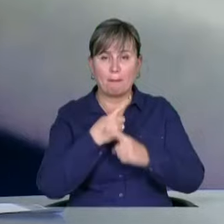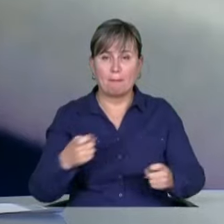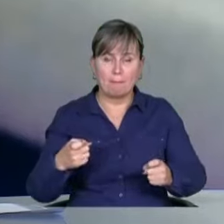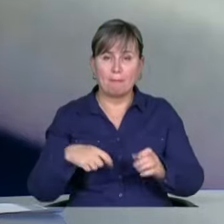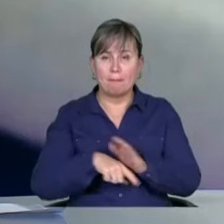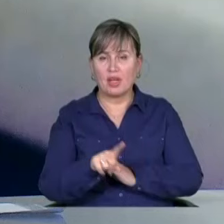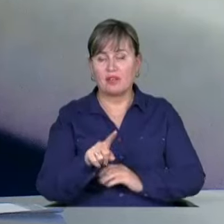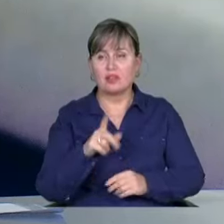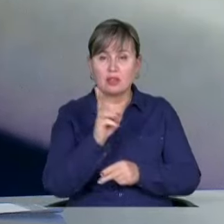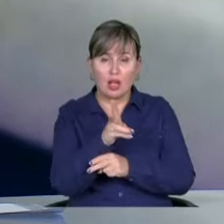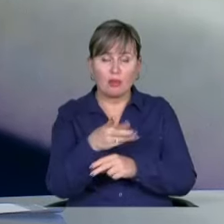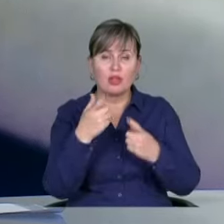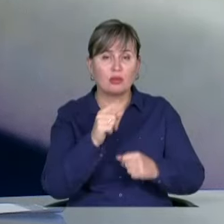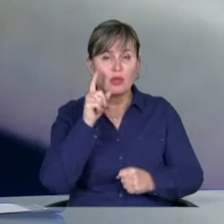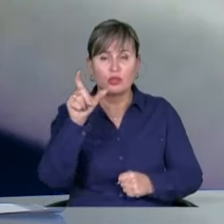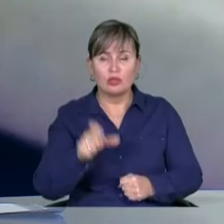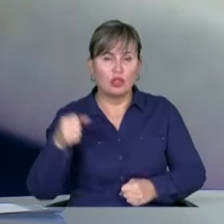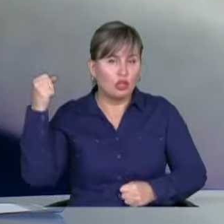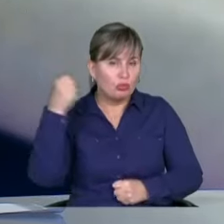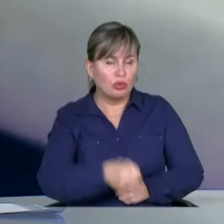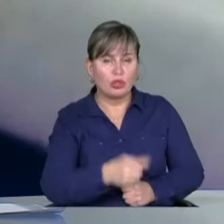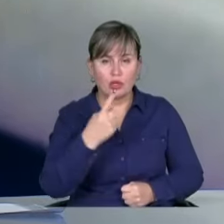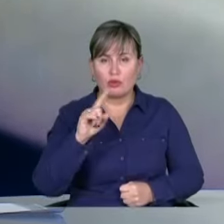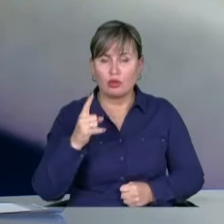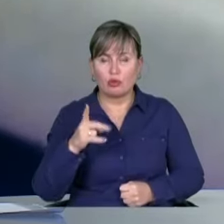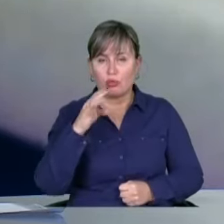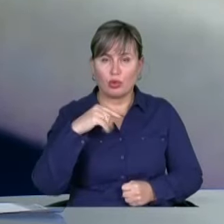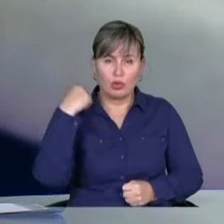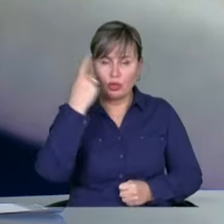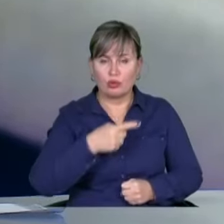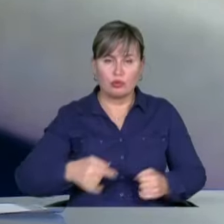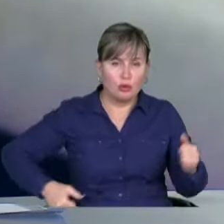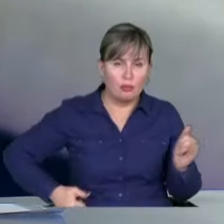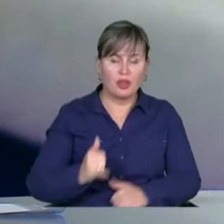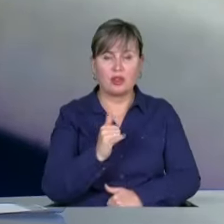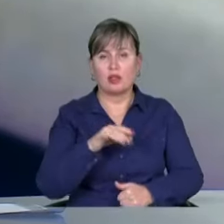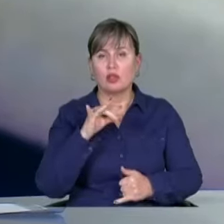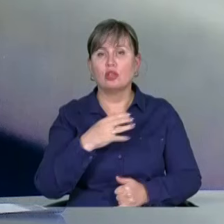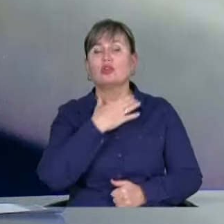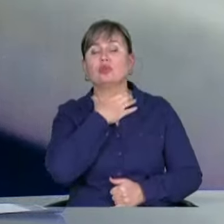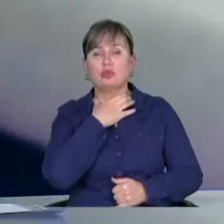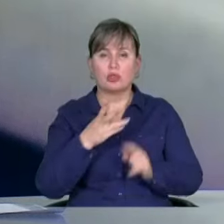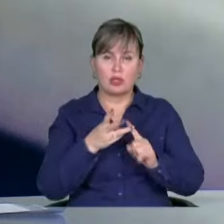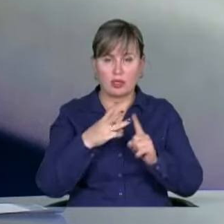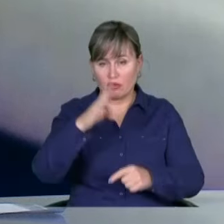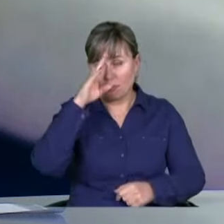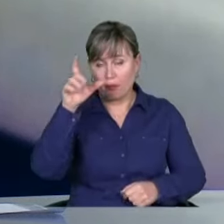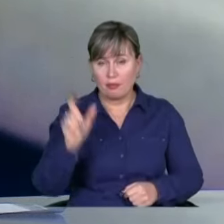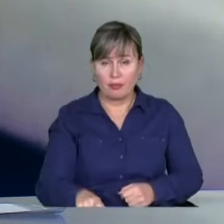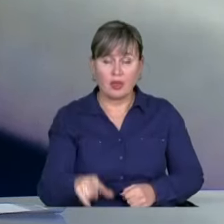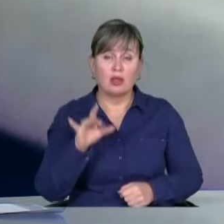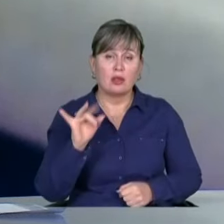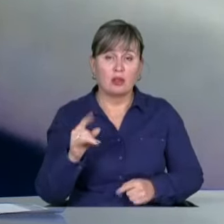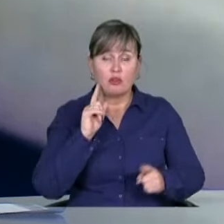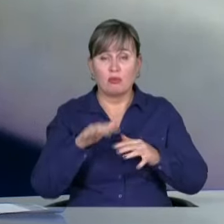камер видеонаблюдения, где молодой человек бьет одного ребенка по лицу, пинает второго и душит третьего мальчика. Тем временем